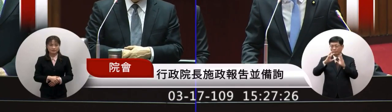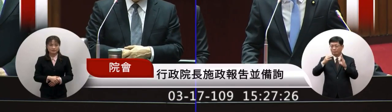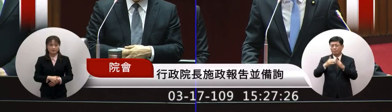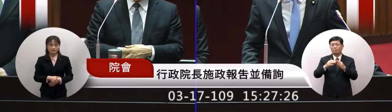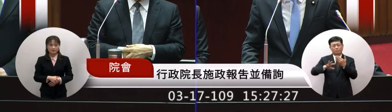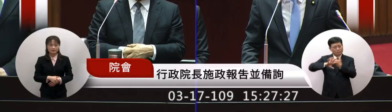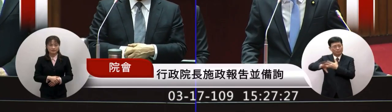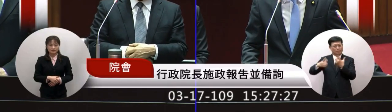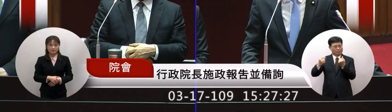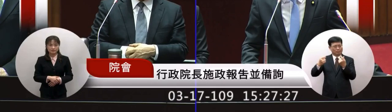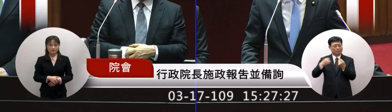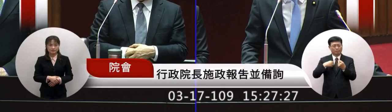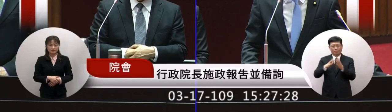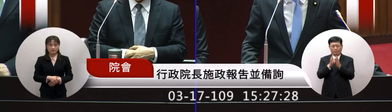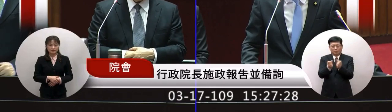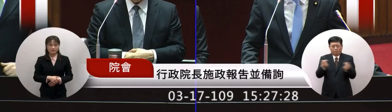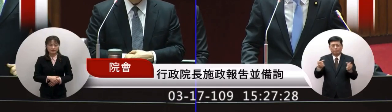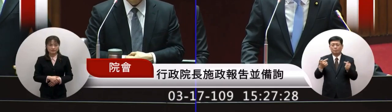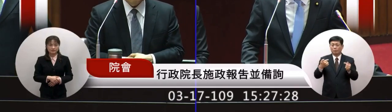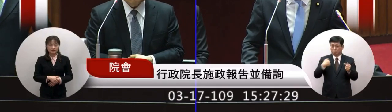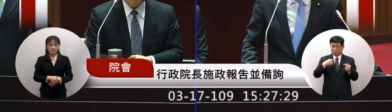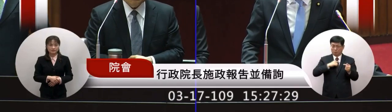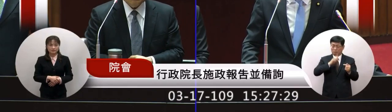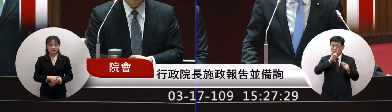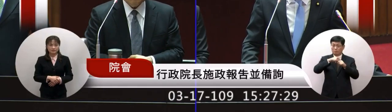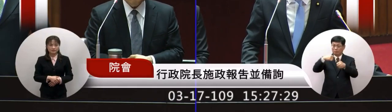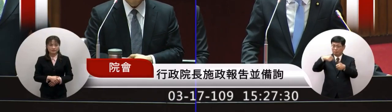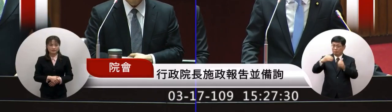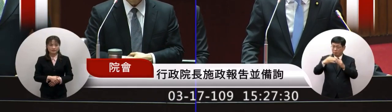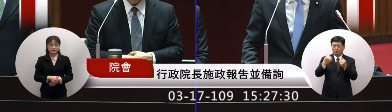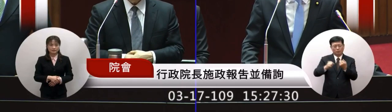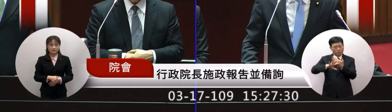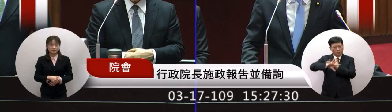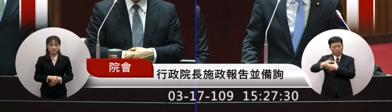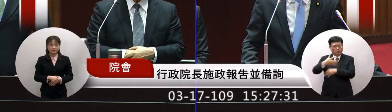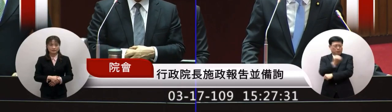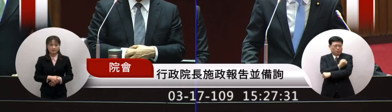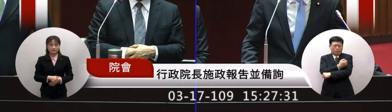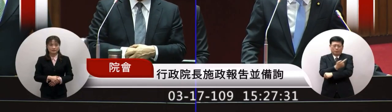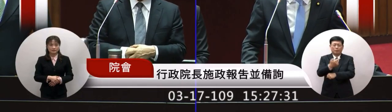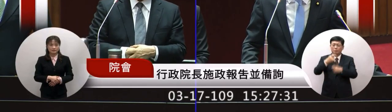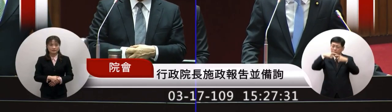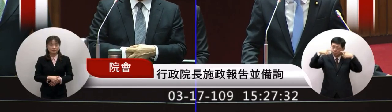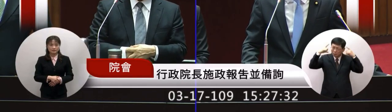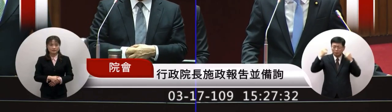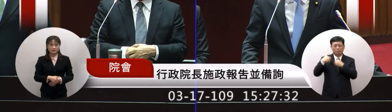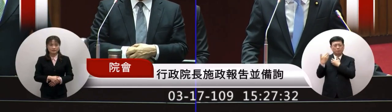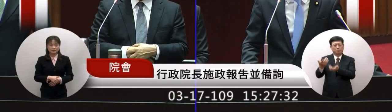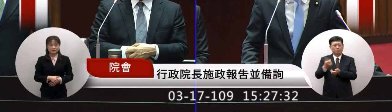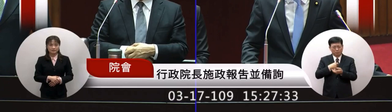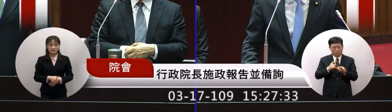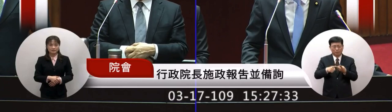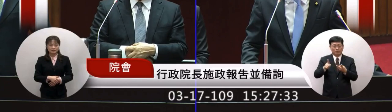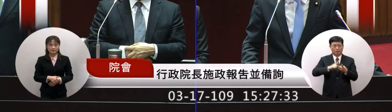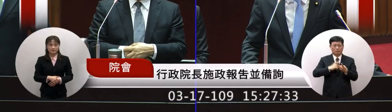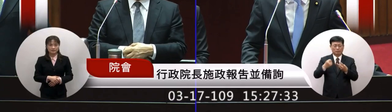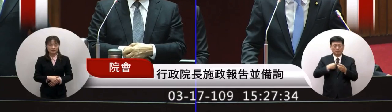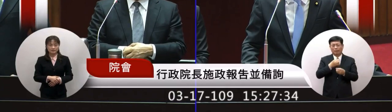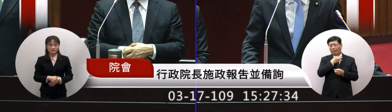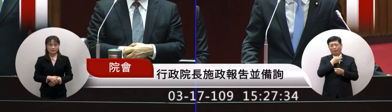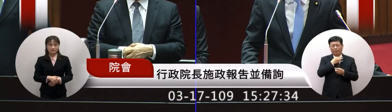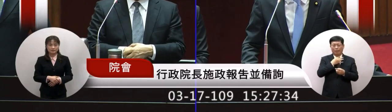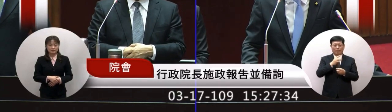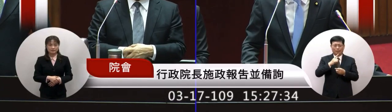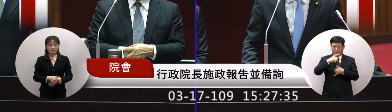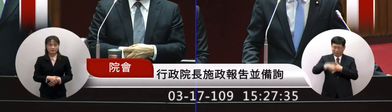啊，其他国家都起来。我们外管在同仁在国外非常辛苦。我们的口罩也要提供给他们，他们在这种情况下顾